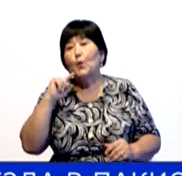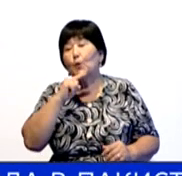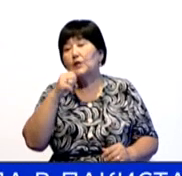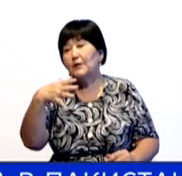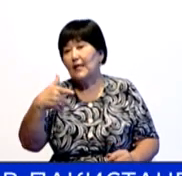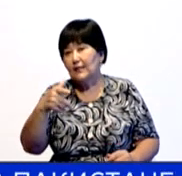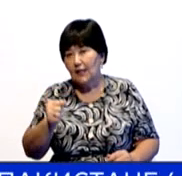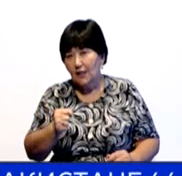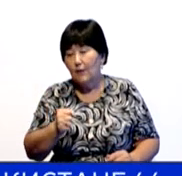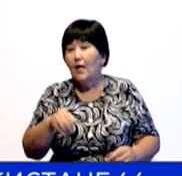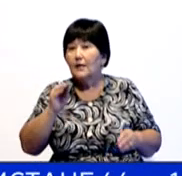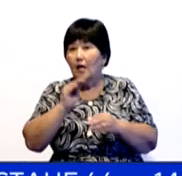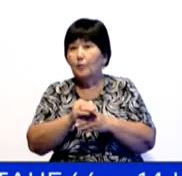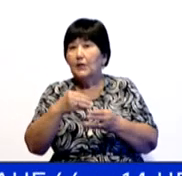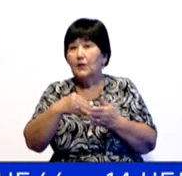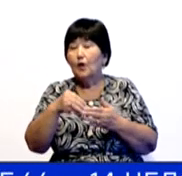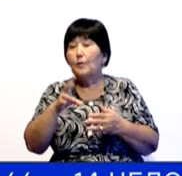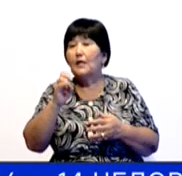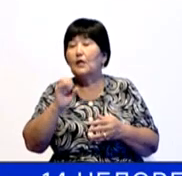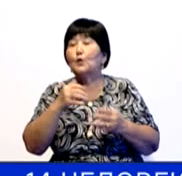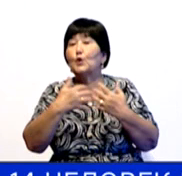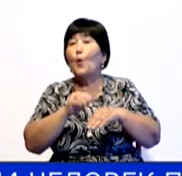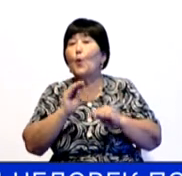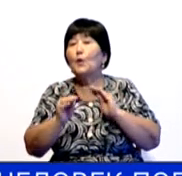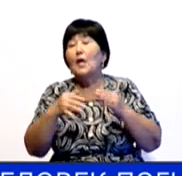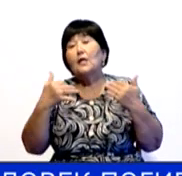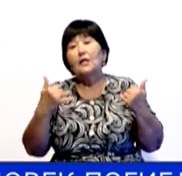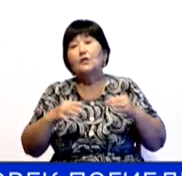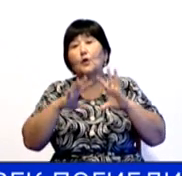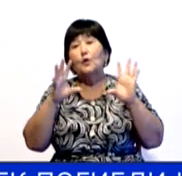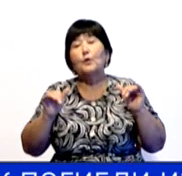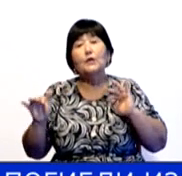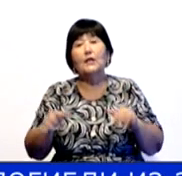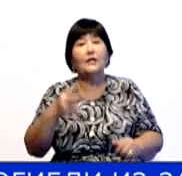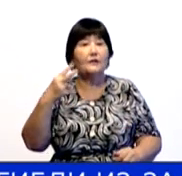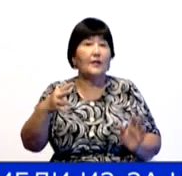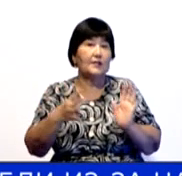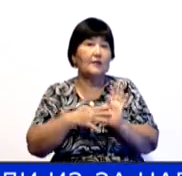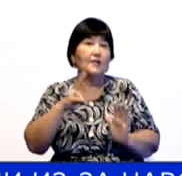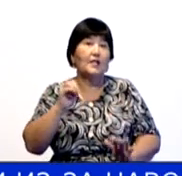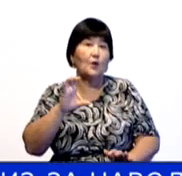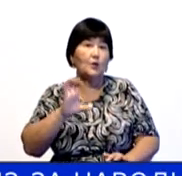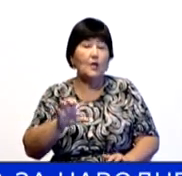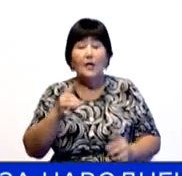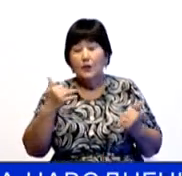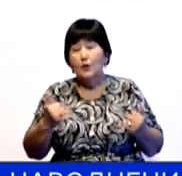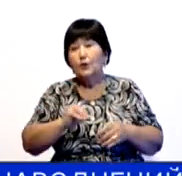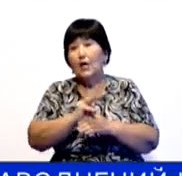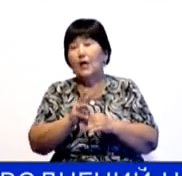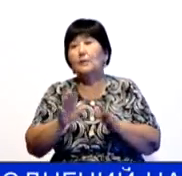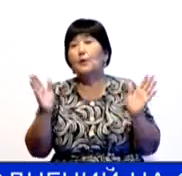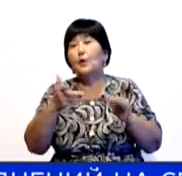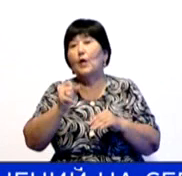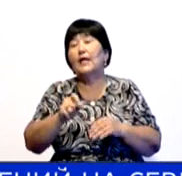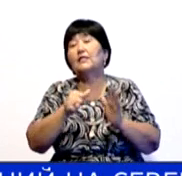15 гектаров. Дополнительно закуплены насосные установки. На сегодня в целом задействовано 29 насосов. На сегодня обеспечены природным